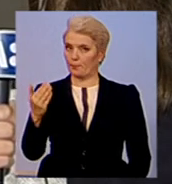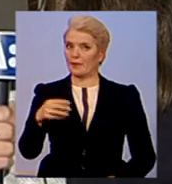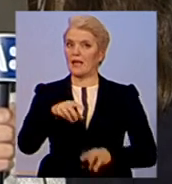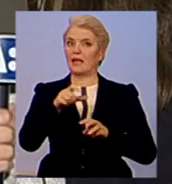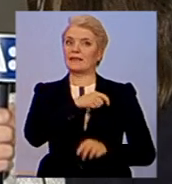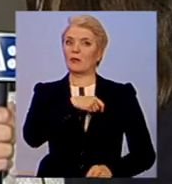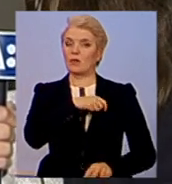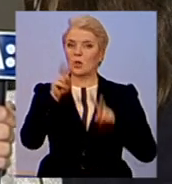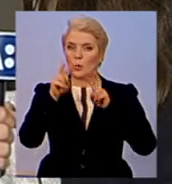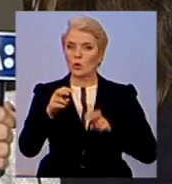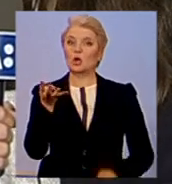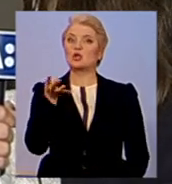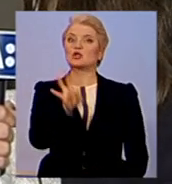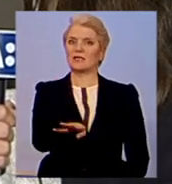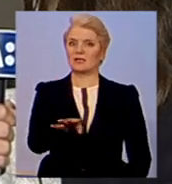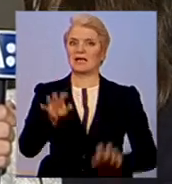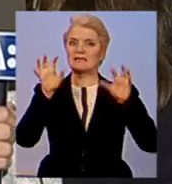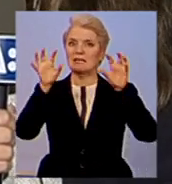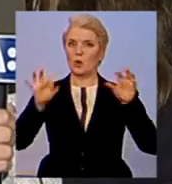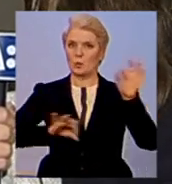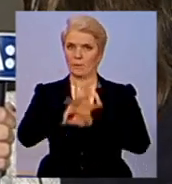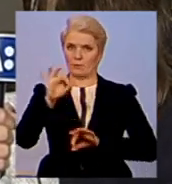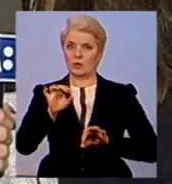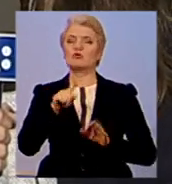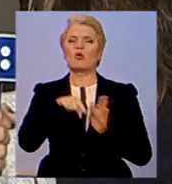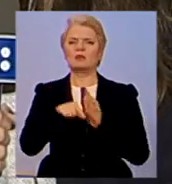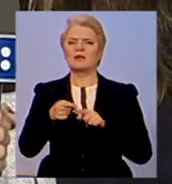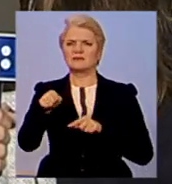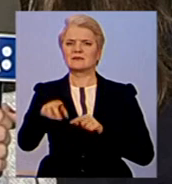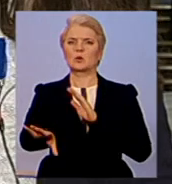4 законопроекти, що передбачає обраний.